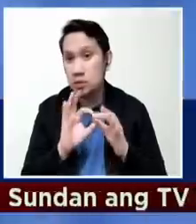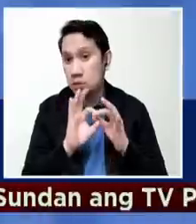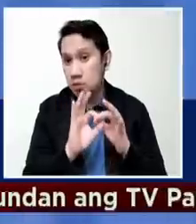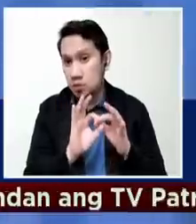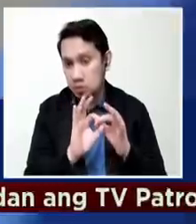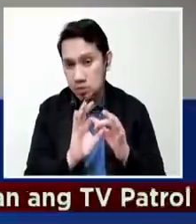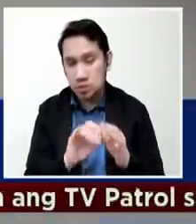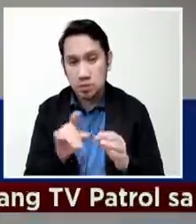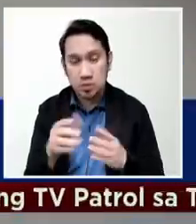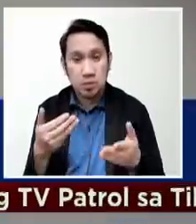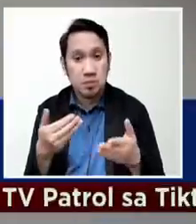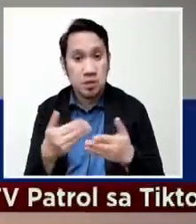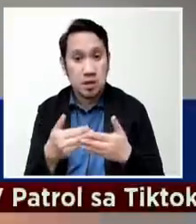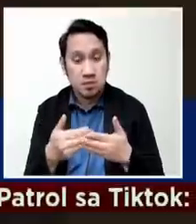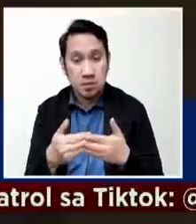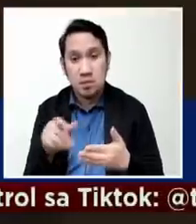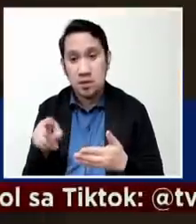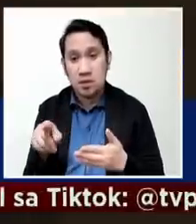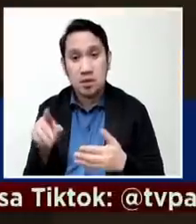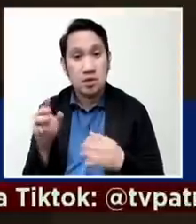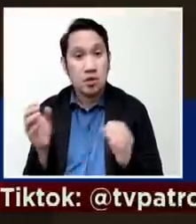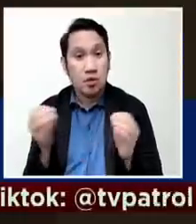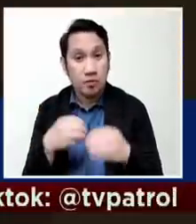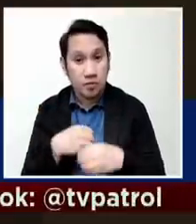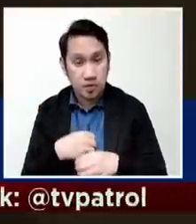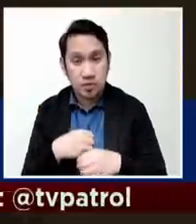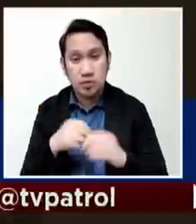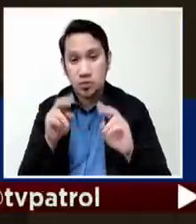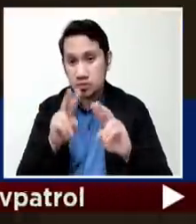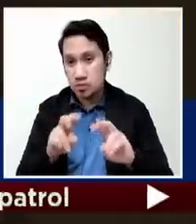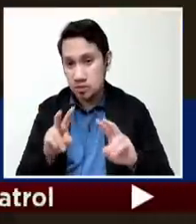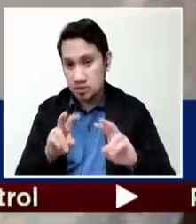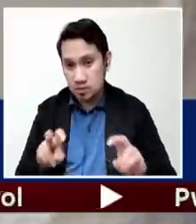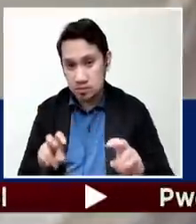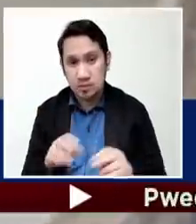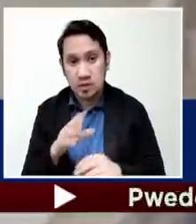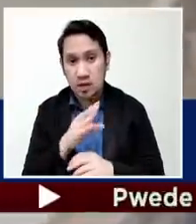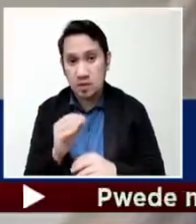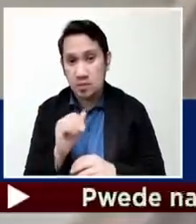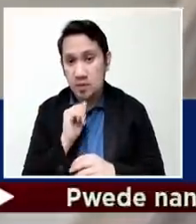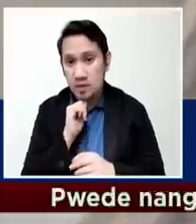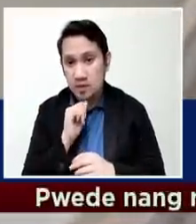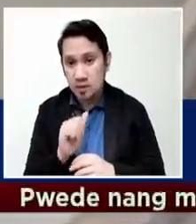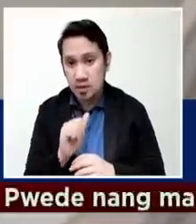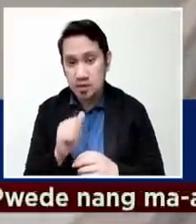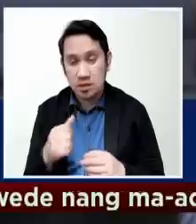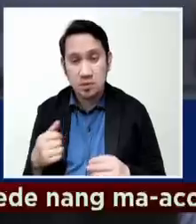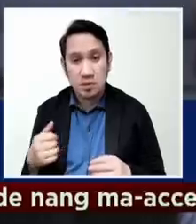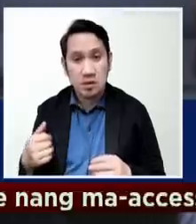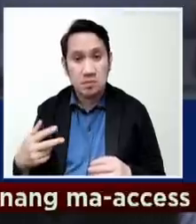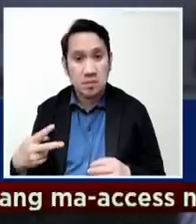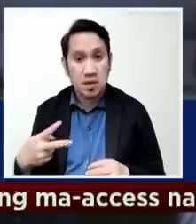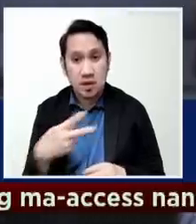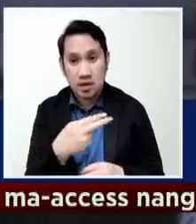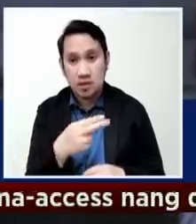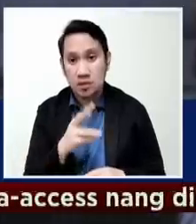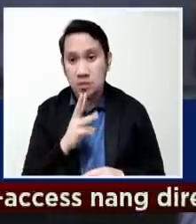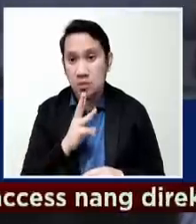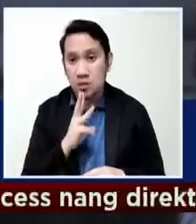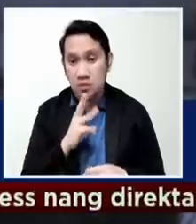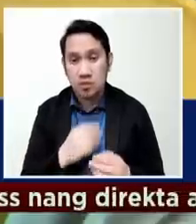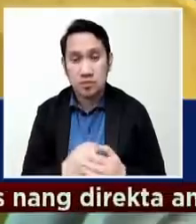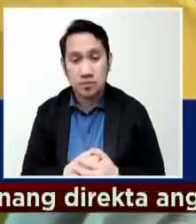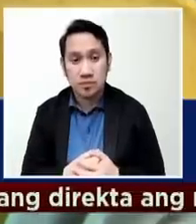sa pinakamalapit na Maynila office para maimbestigahan at huwag agad maputulan ng tubig. Alvin